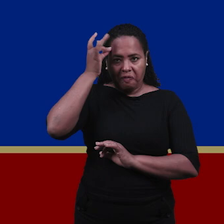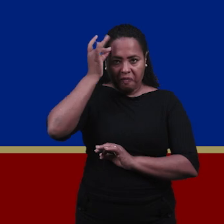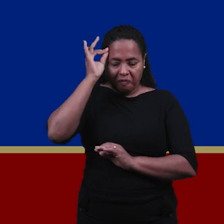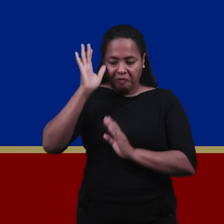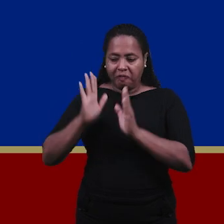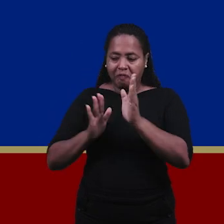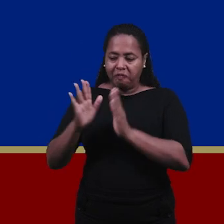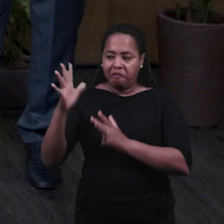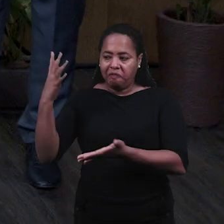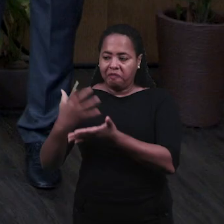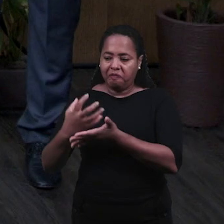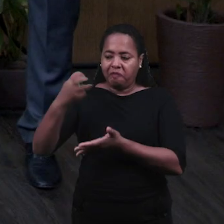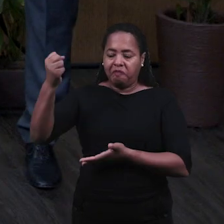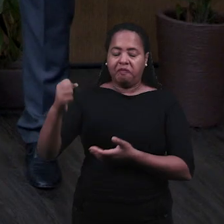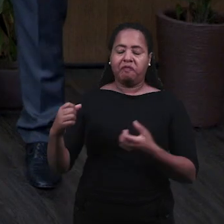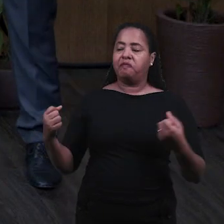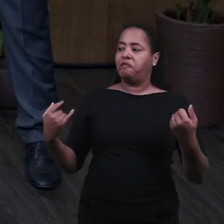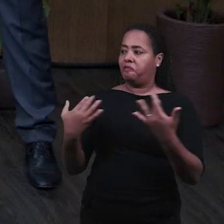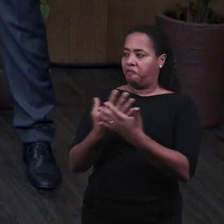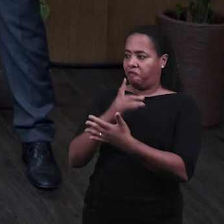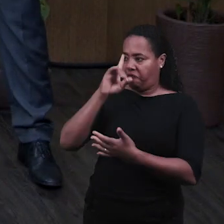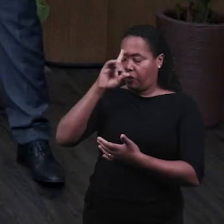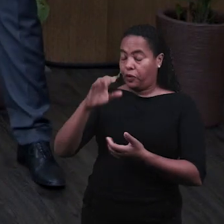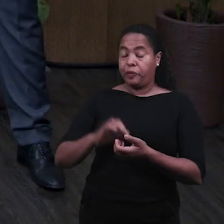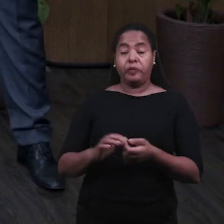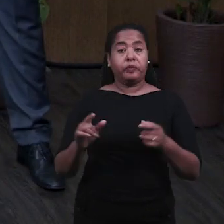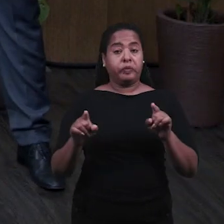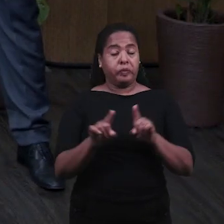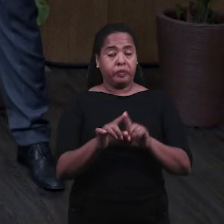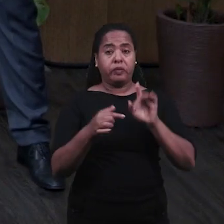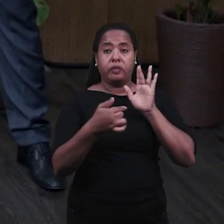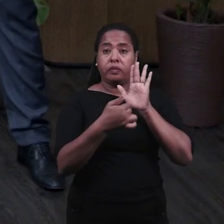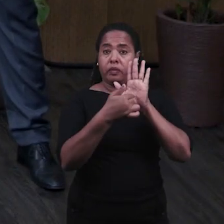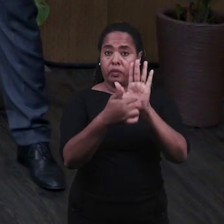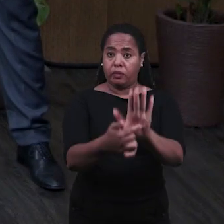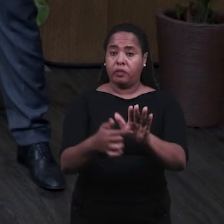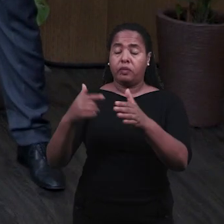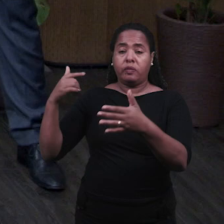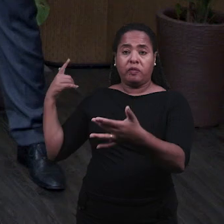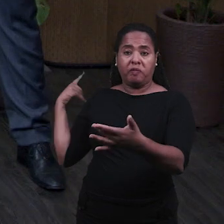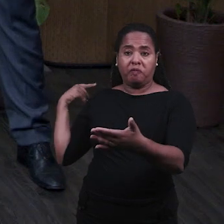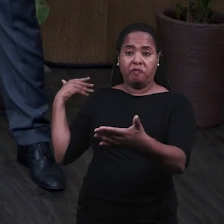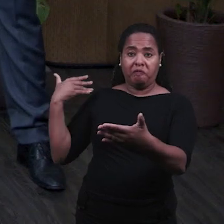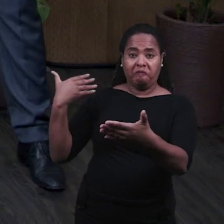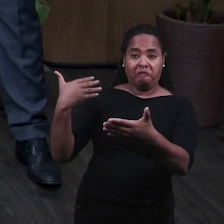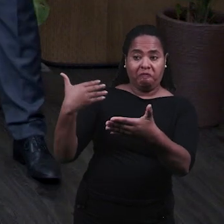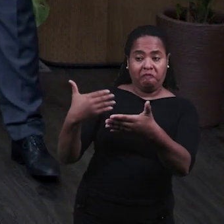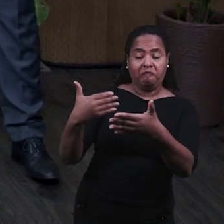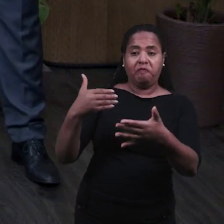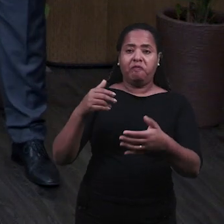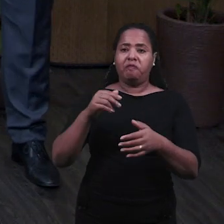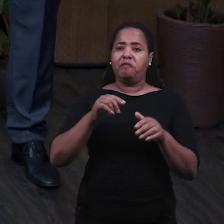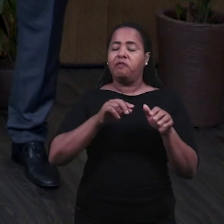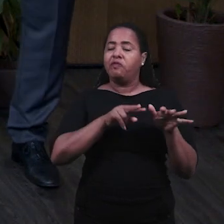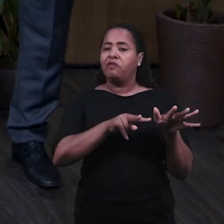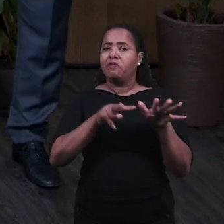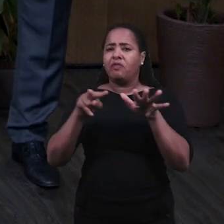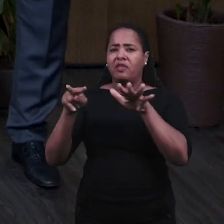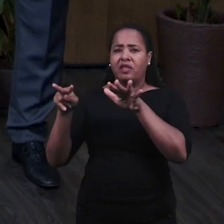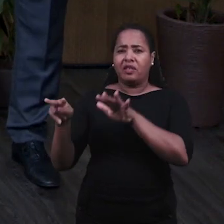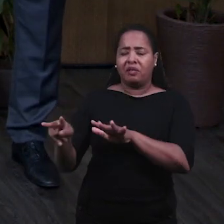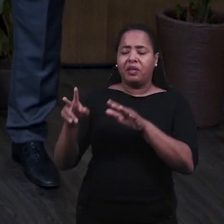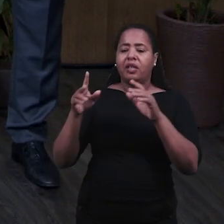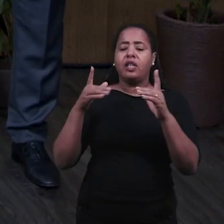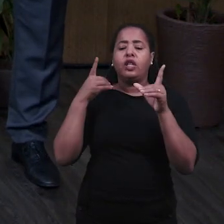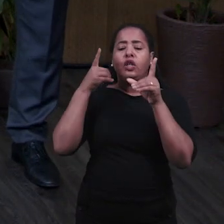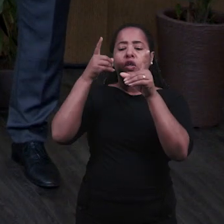pour l'enlèvement de l'Église. Gloire à Dieu. Et nous avons montré dans les dernières semaines des rencontres